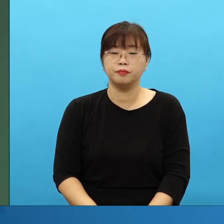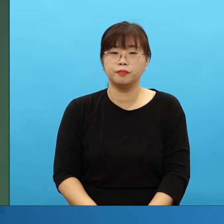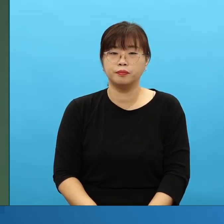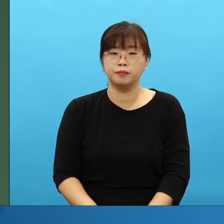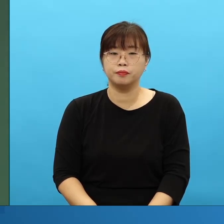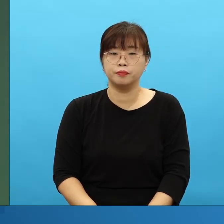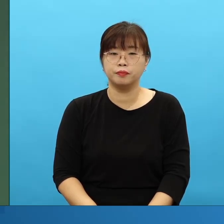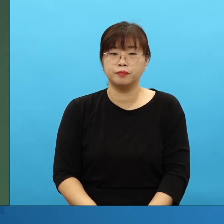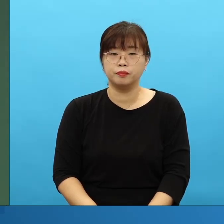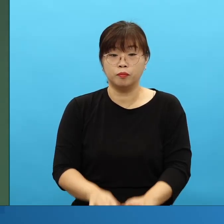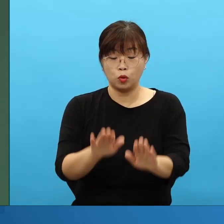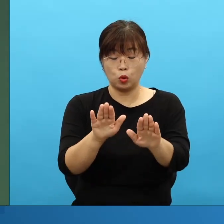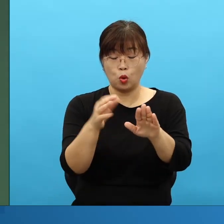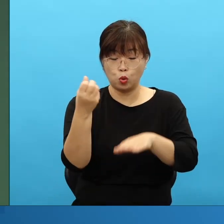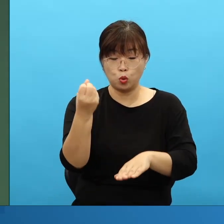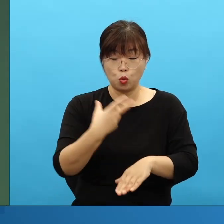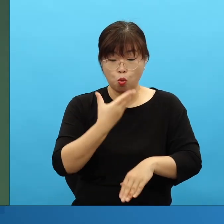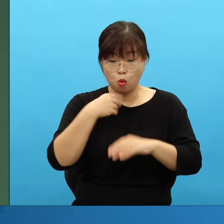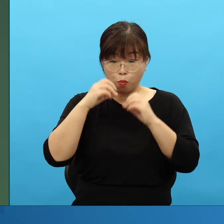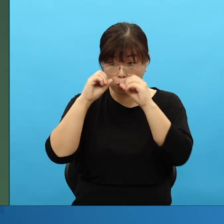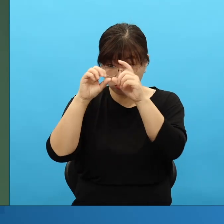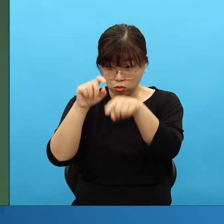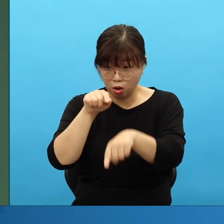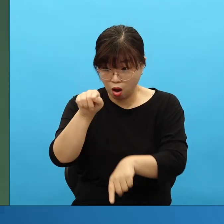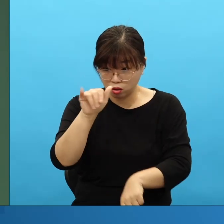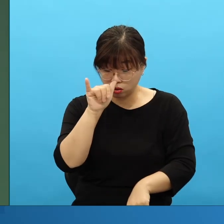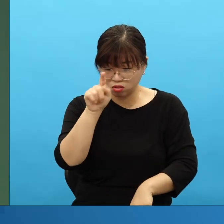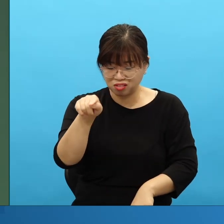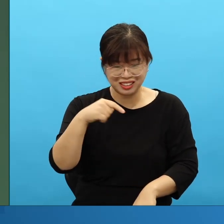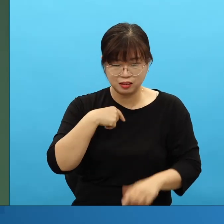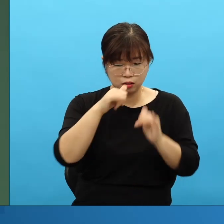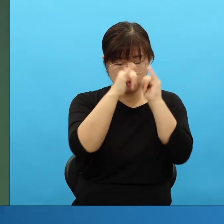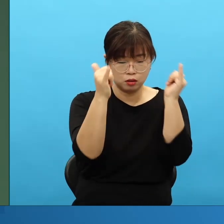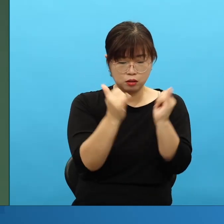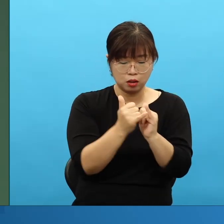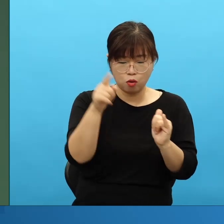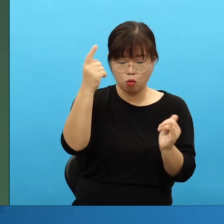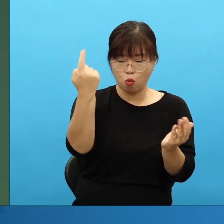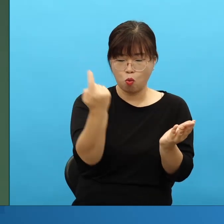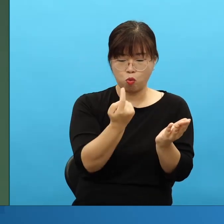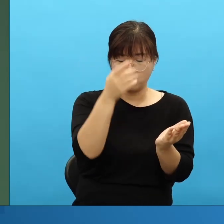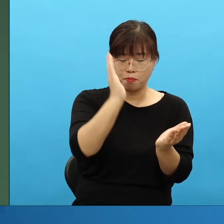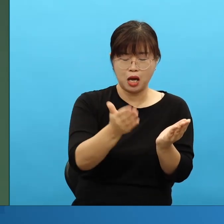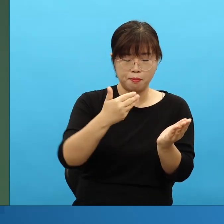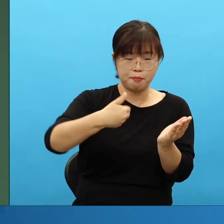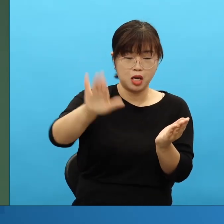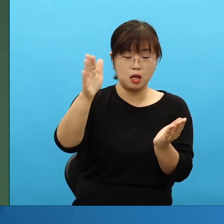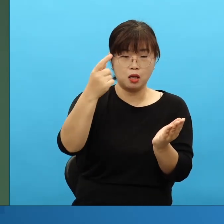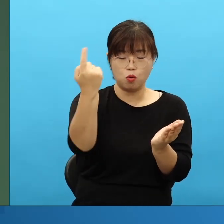사회에서 단절시키 버려요. And realistically, even societally speaking, they're cut off from society.